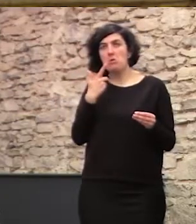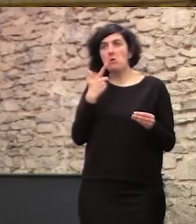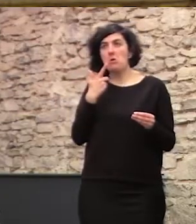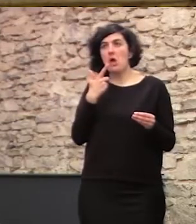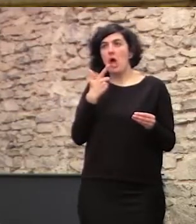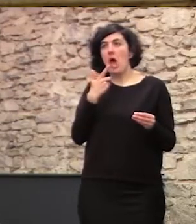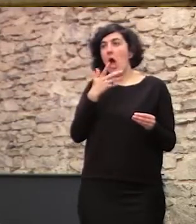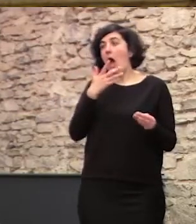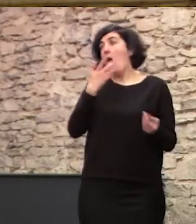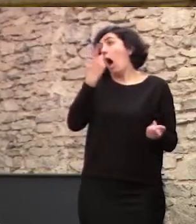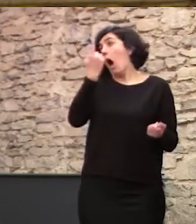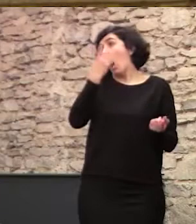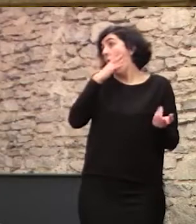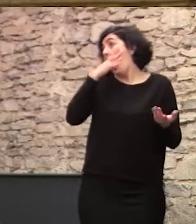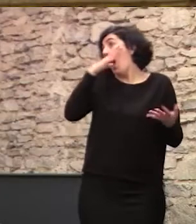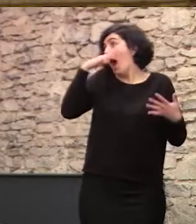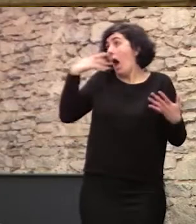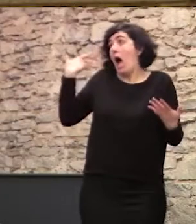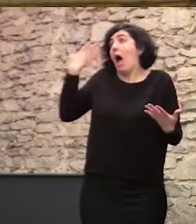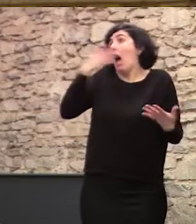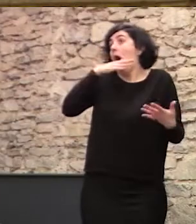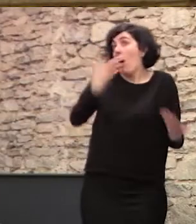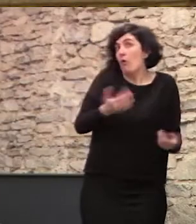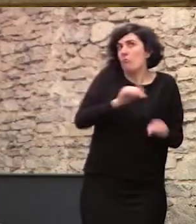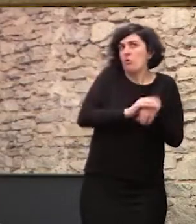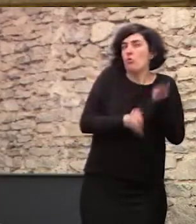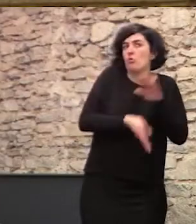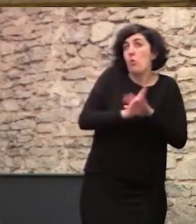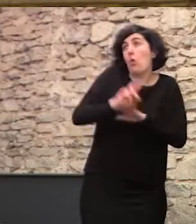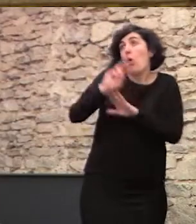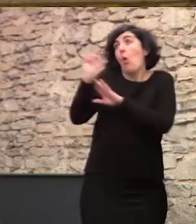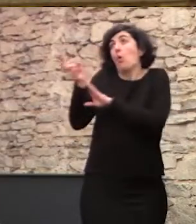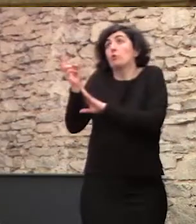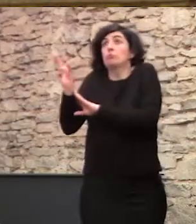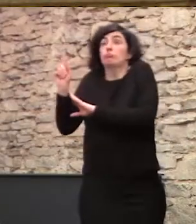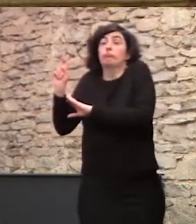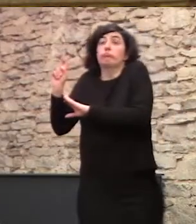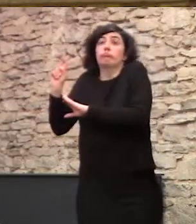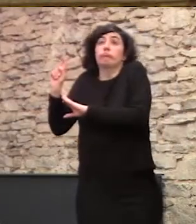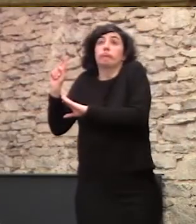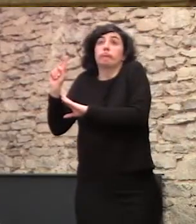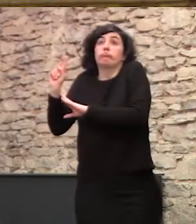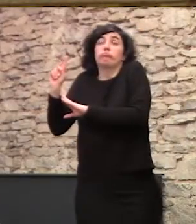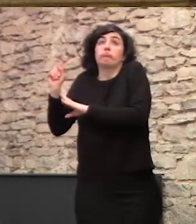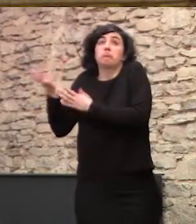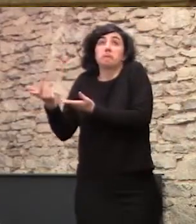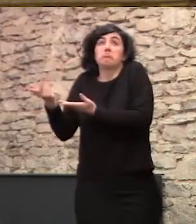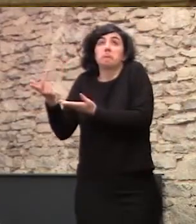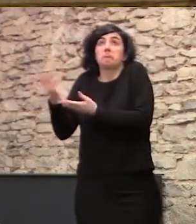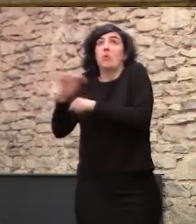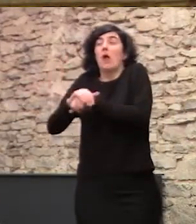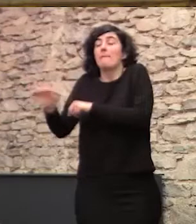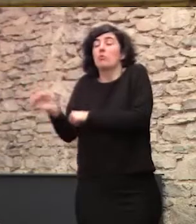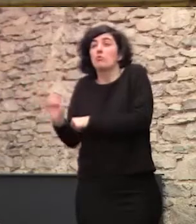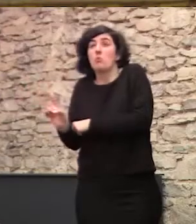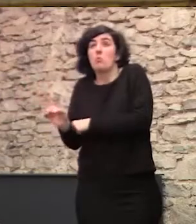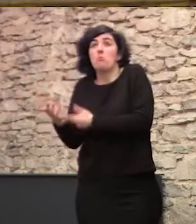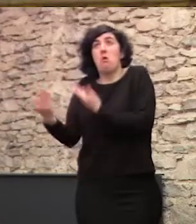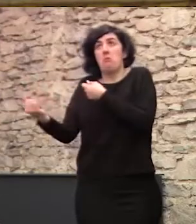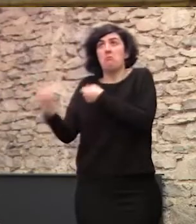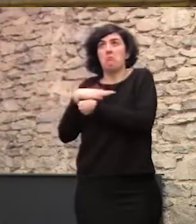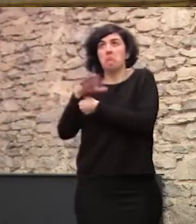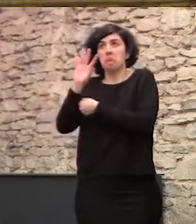gaur egun batzuk lagunak direnak, eta beste batzuk, ba, lagunak izan ezarren